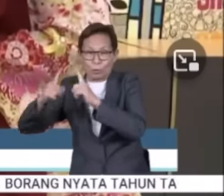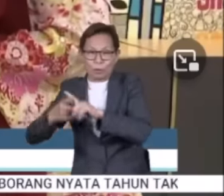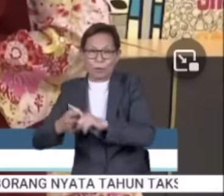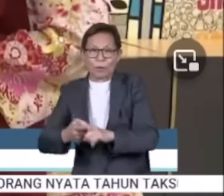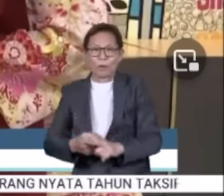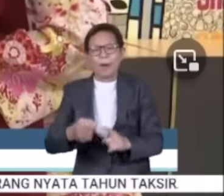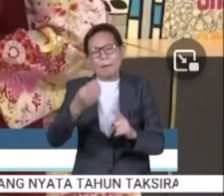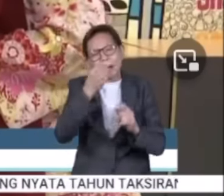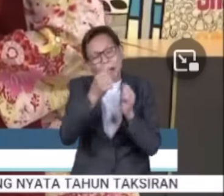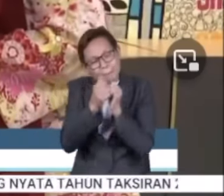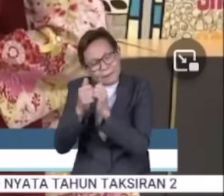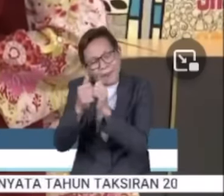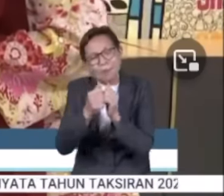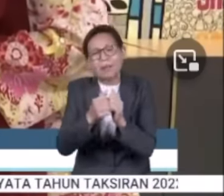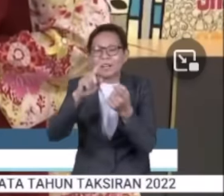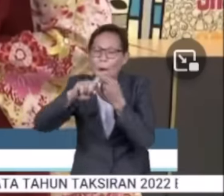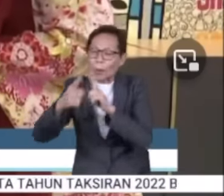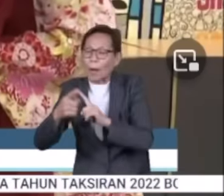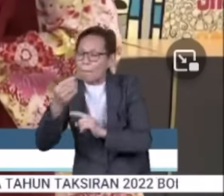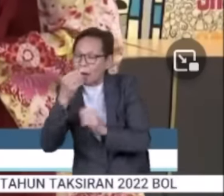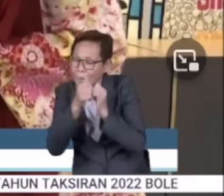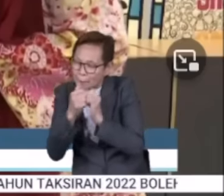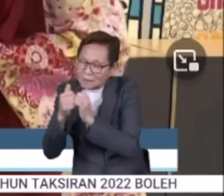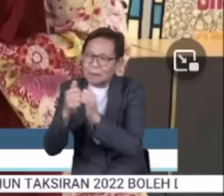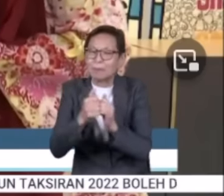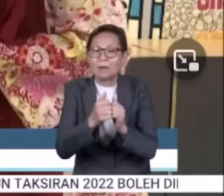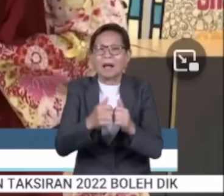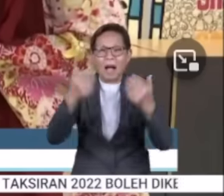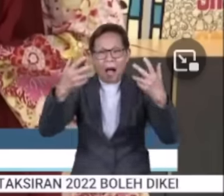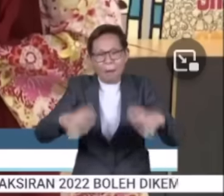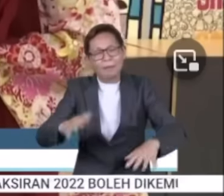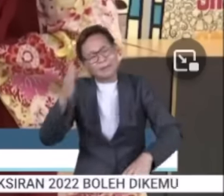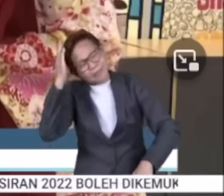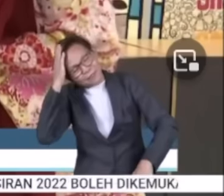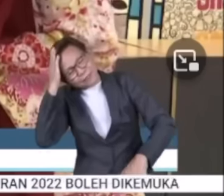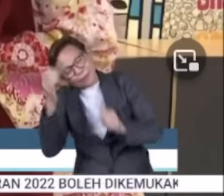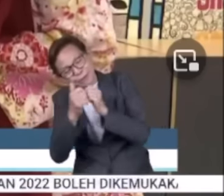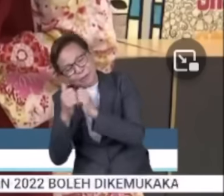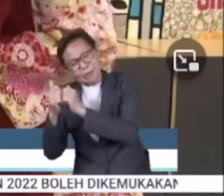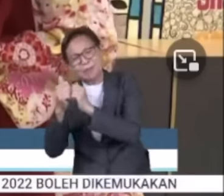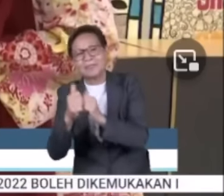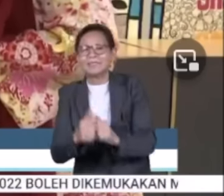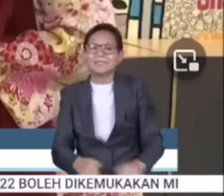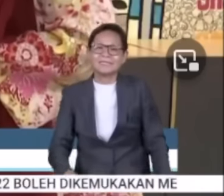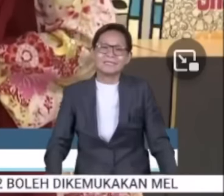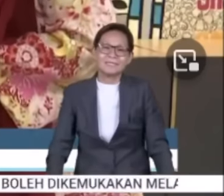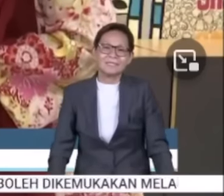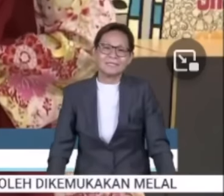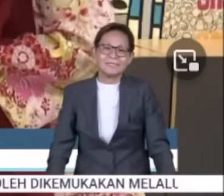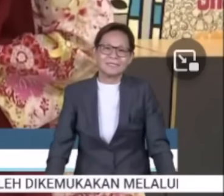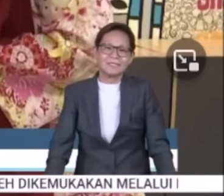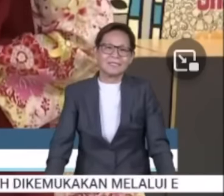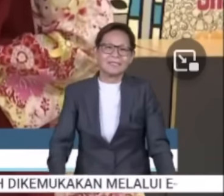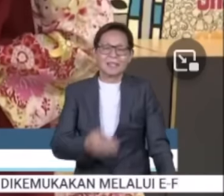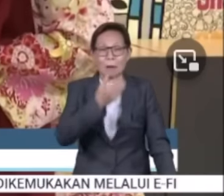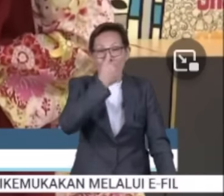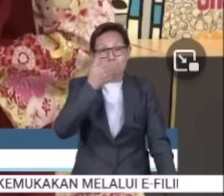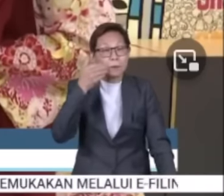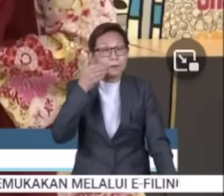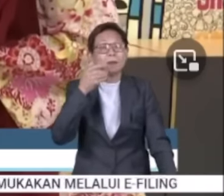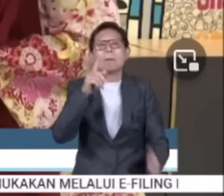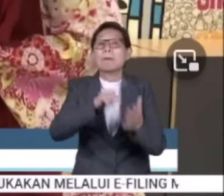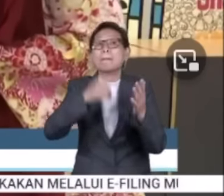Boleh makan sama-sama. Lepas tu tidur sama-sama macam tu lah. Kau puasa makan apa yang